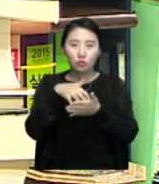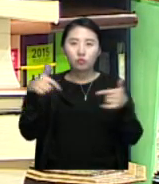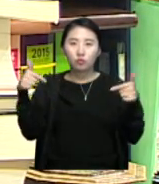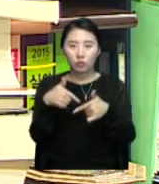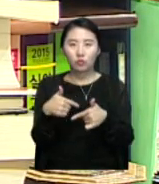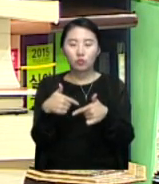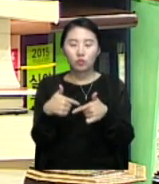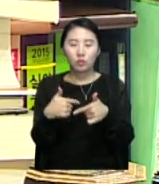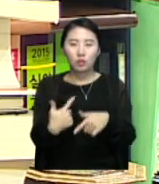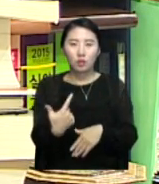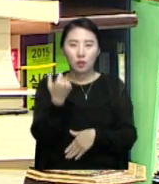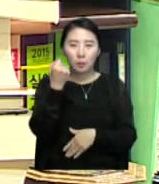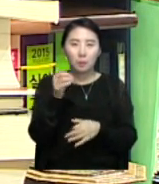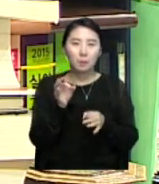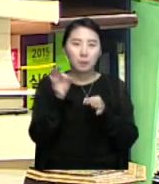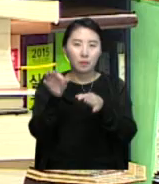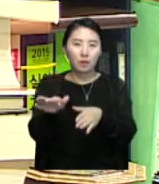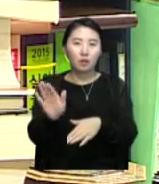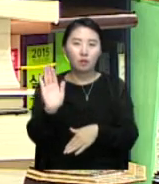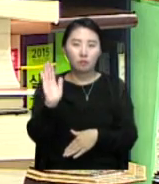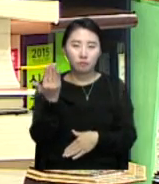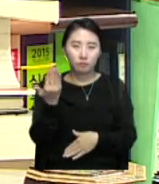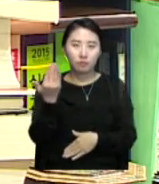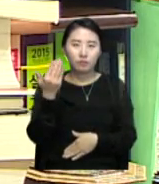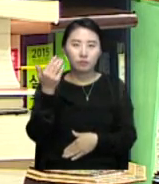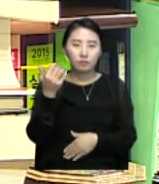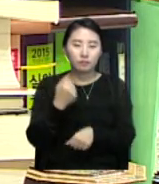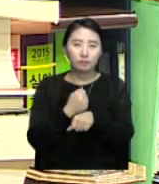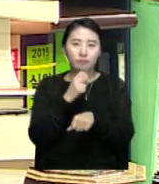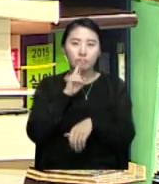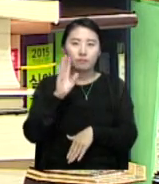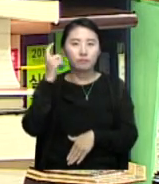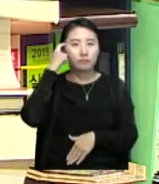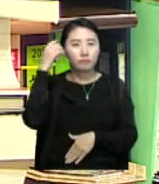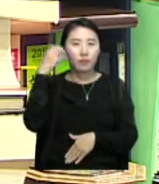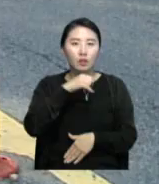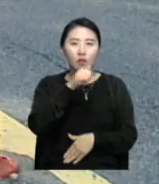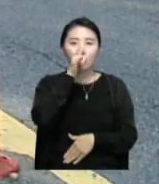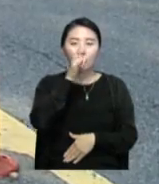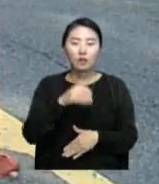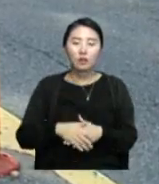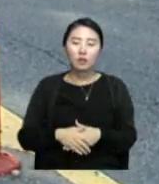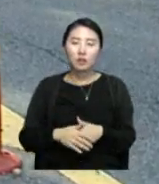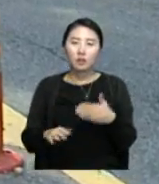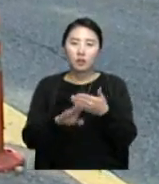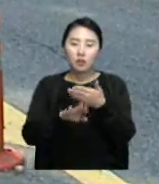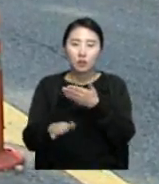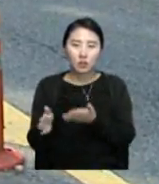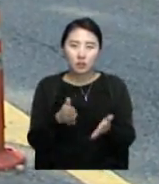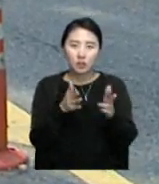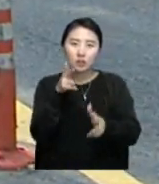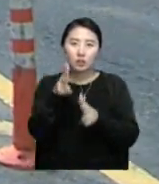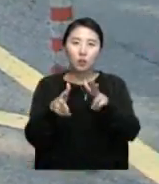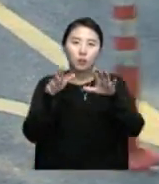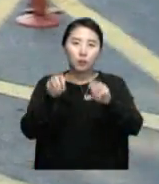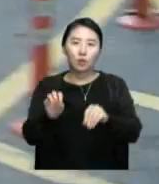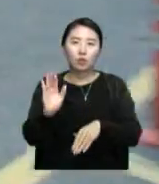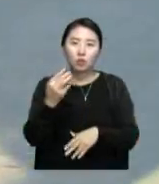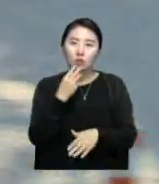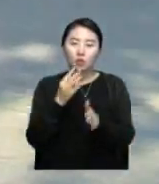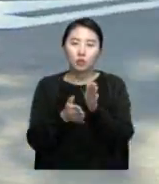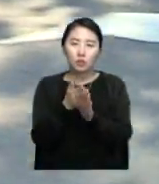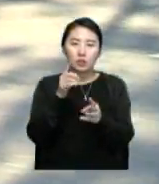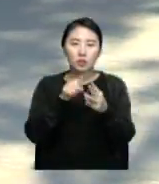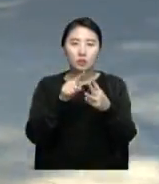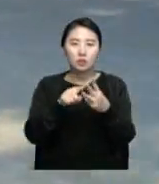완화에 직접적으로 투입이 되도록 해야 된다는 생각을 항상 가지고 있고. 하부도로 개설 사업이 중단되면서 서울시는